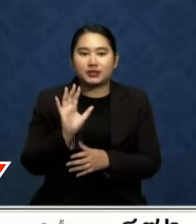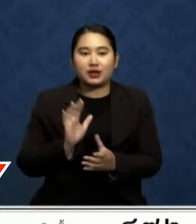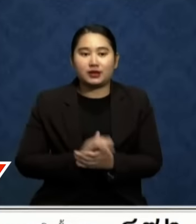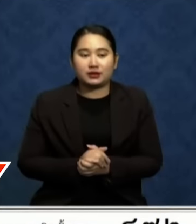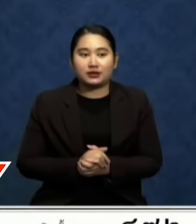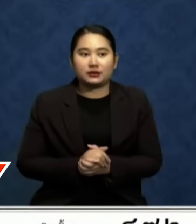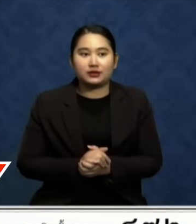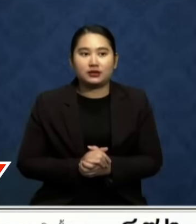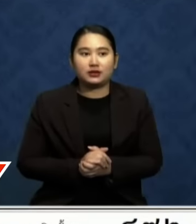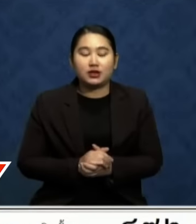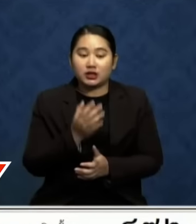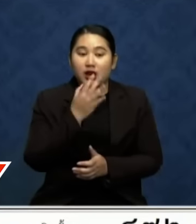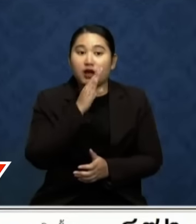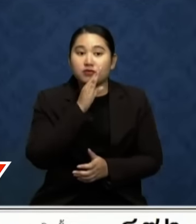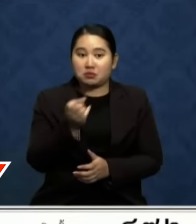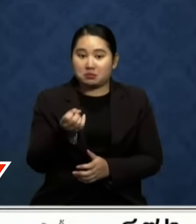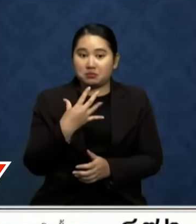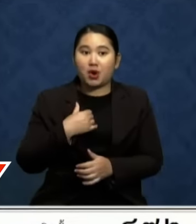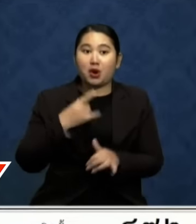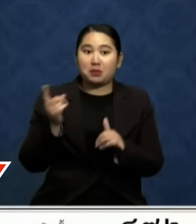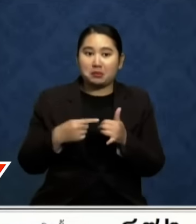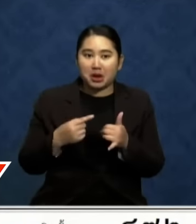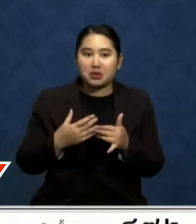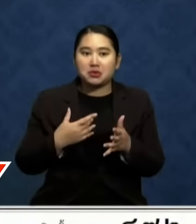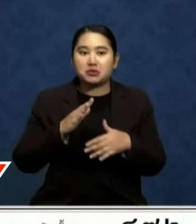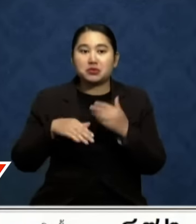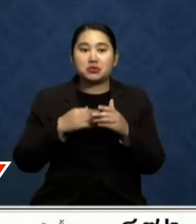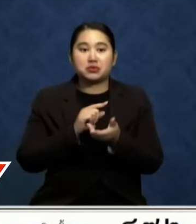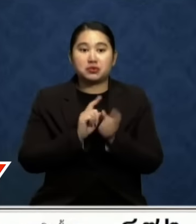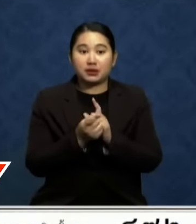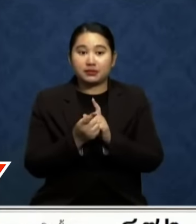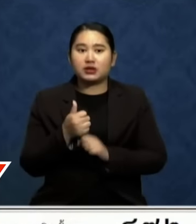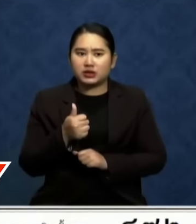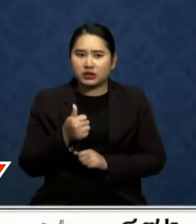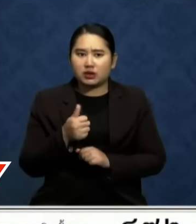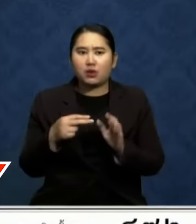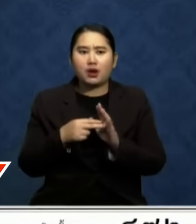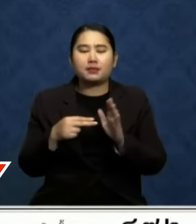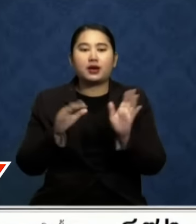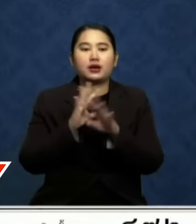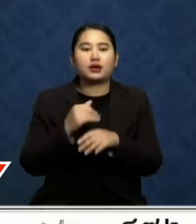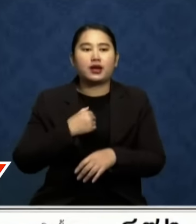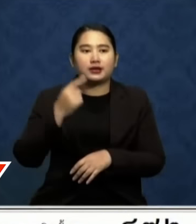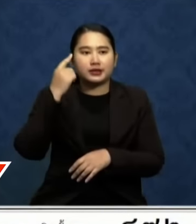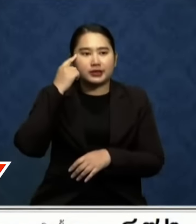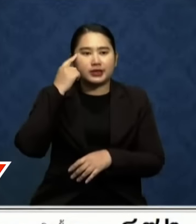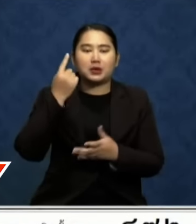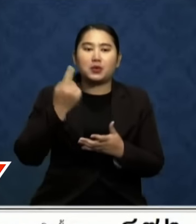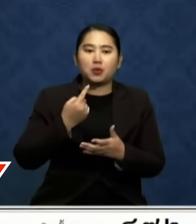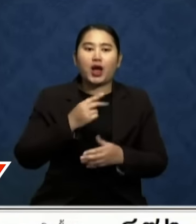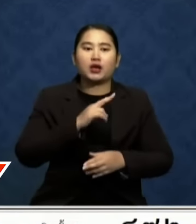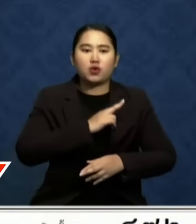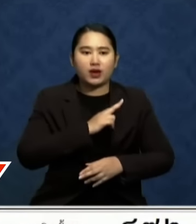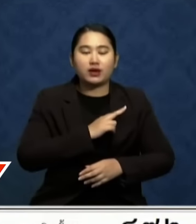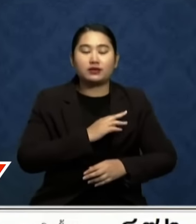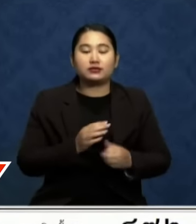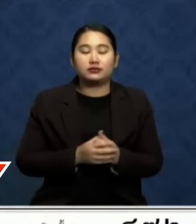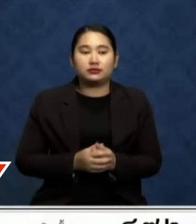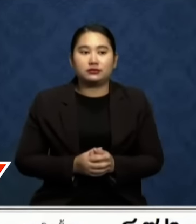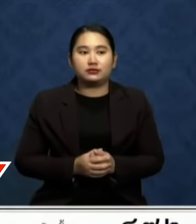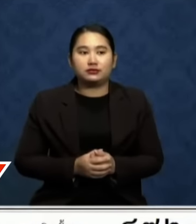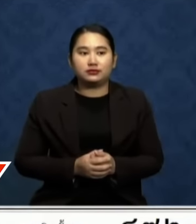เราจะดูถูกตัวเองว่าไม้เรียวทำให้พวกท่านได้ดีเนี่ยท่านกำลังดูถูกสติปัญญาดูถูกความตั้งใจของตัวเองหรือเปล่าค